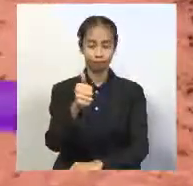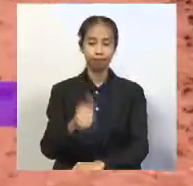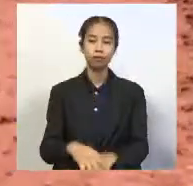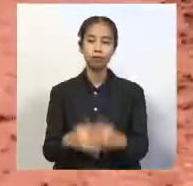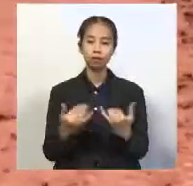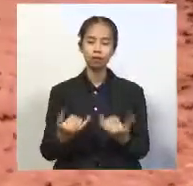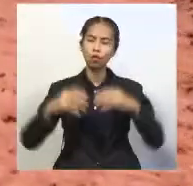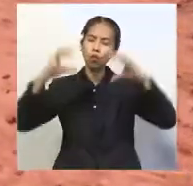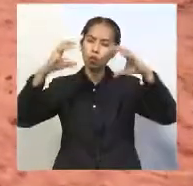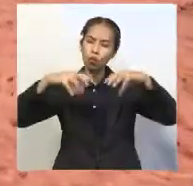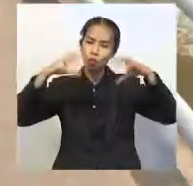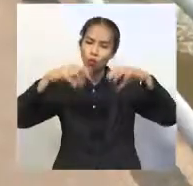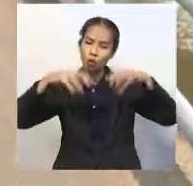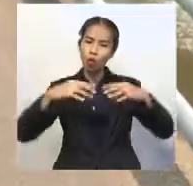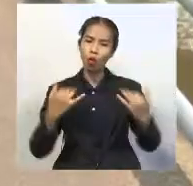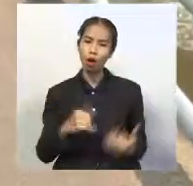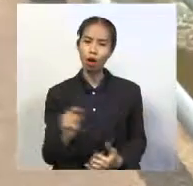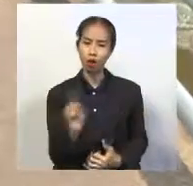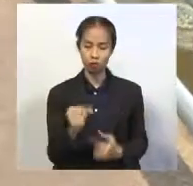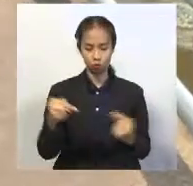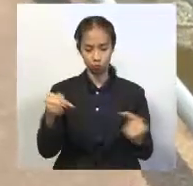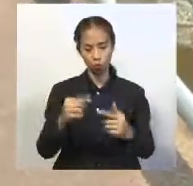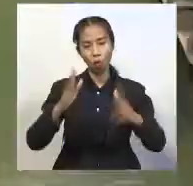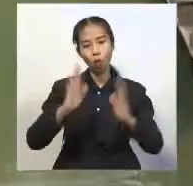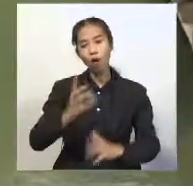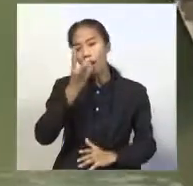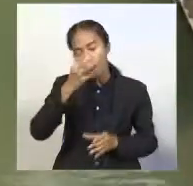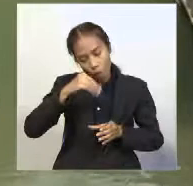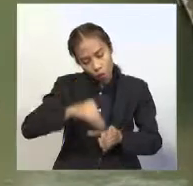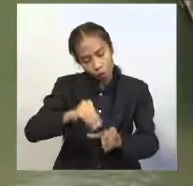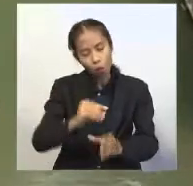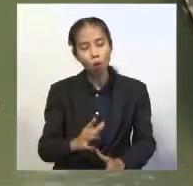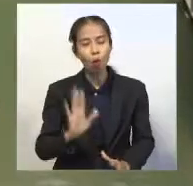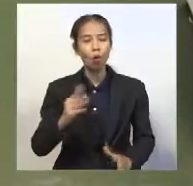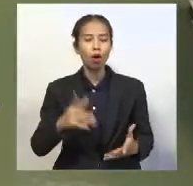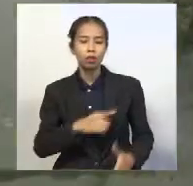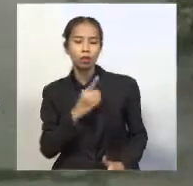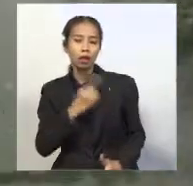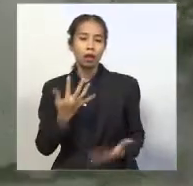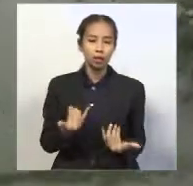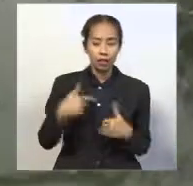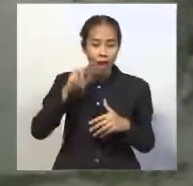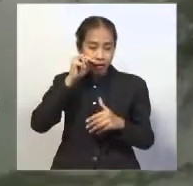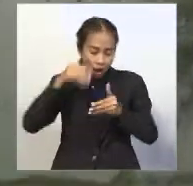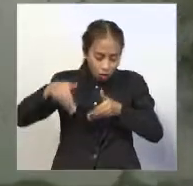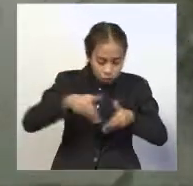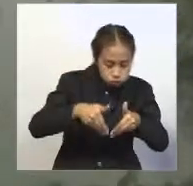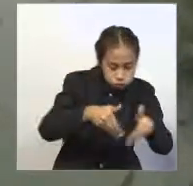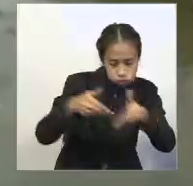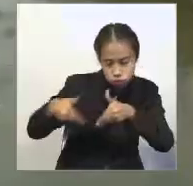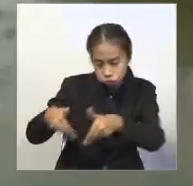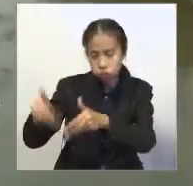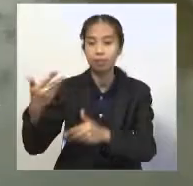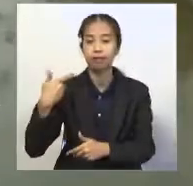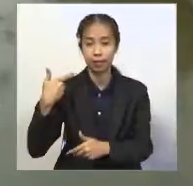ขณะเดียวกันฝนที่ตกต่อเนื่องครับสร้างความดีใจให้แก่ชาวนาเป็นอย่างมากเพราะทำให้มีน้ำไหลเข้าแหล่งน้ำต่างๆโดยทางโครงการช